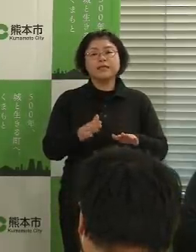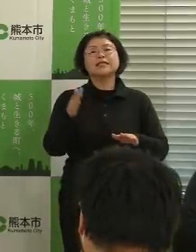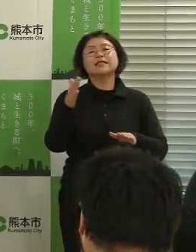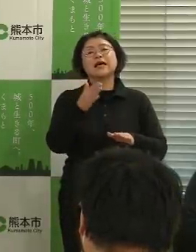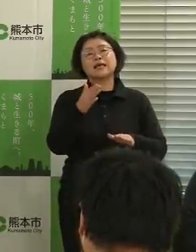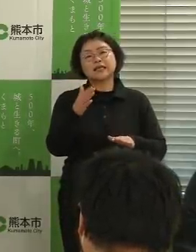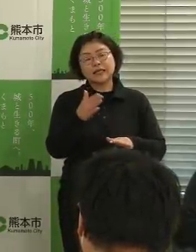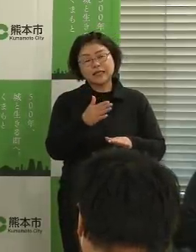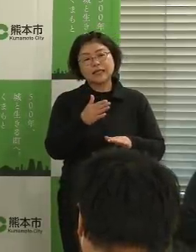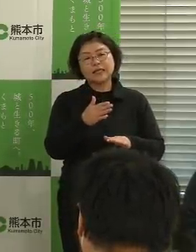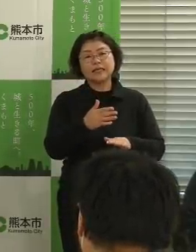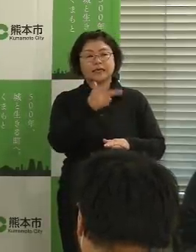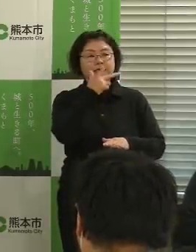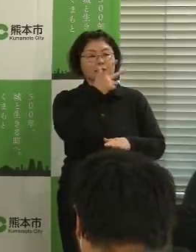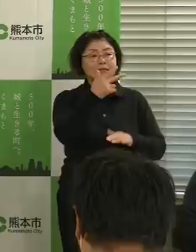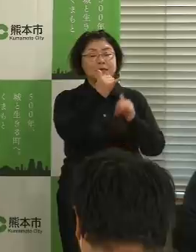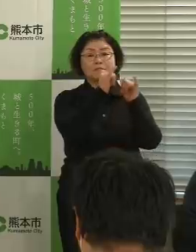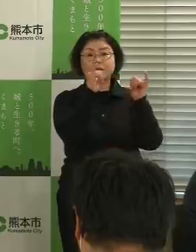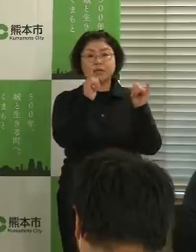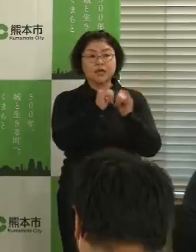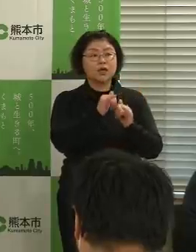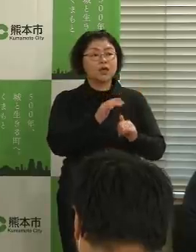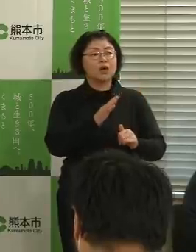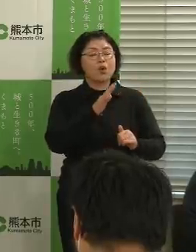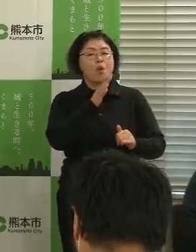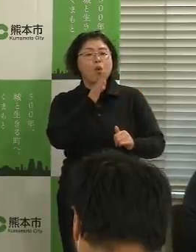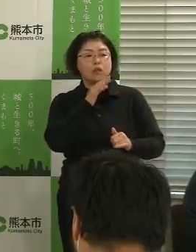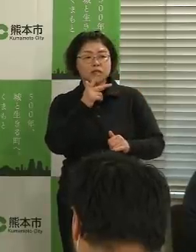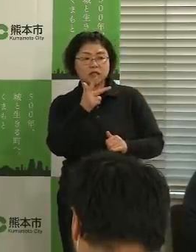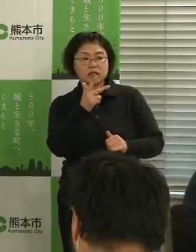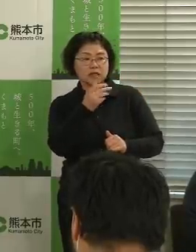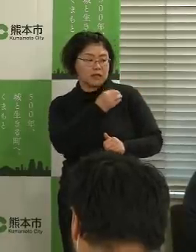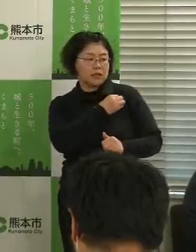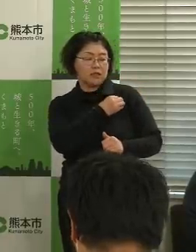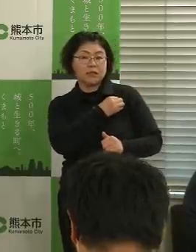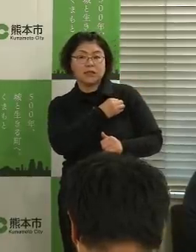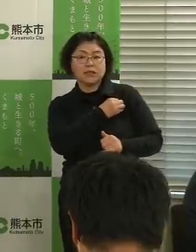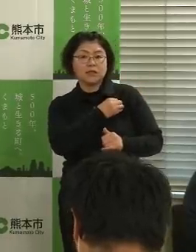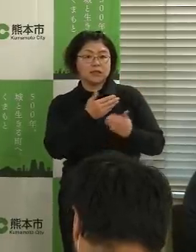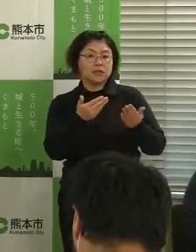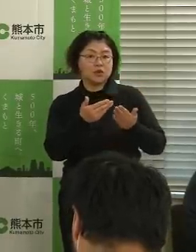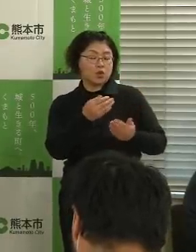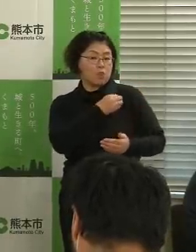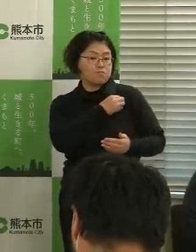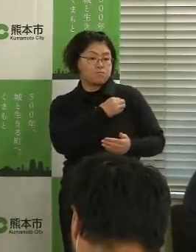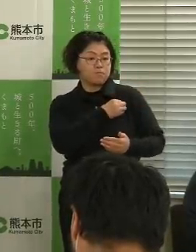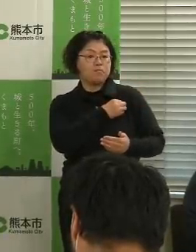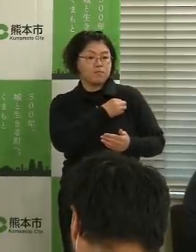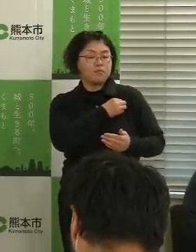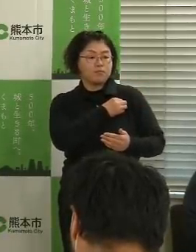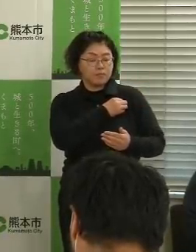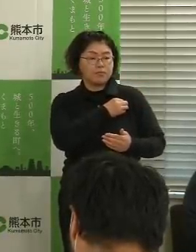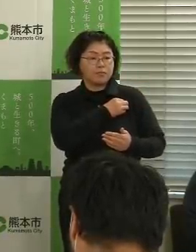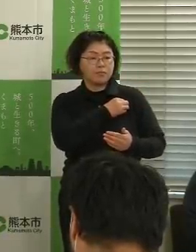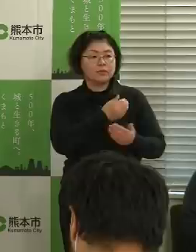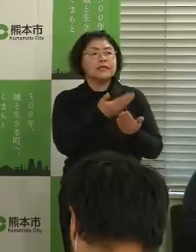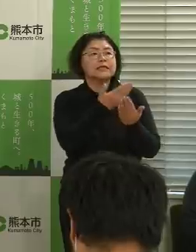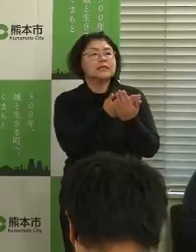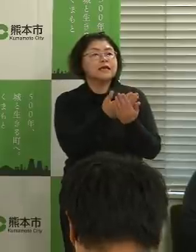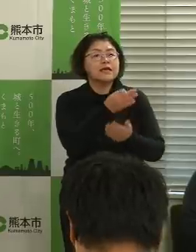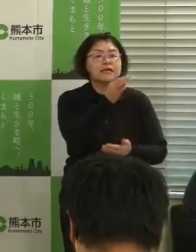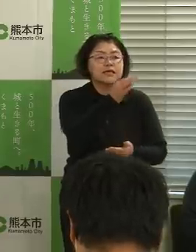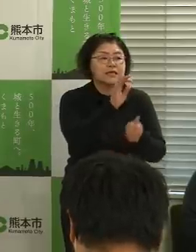に対して本市職員を装い、新型コロナウイルスに関する支援金名目